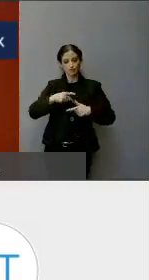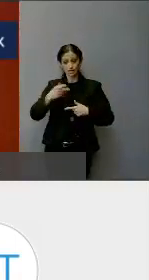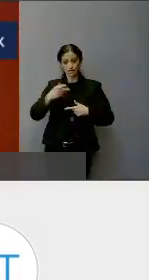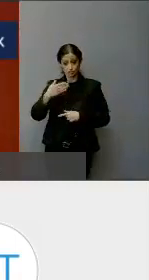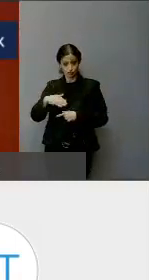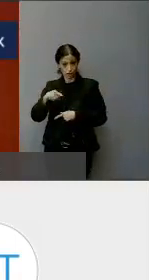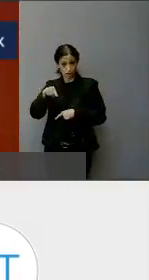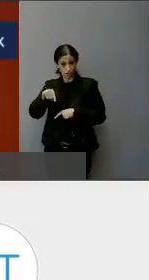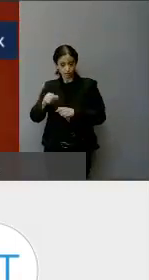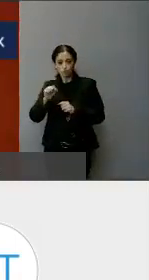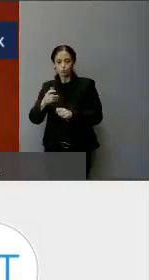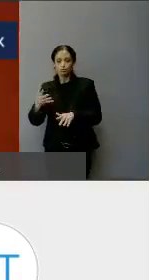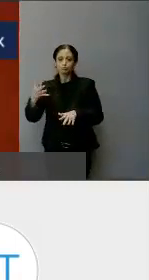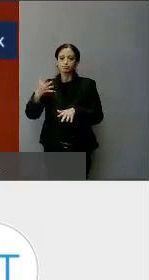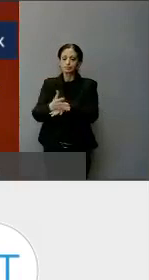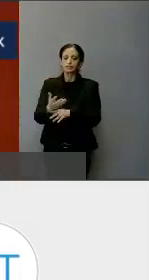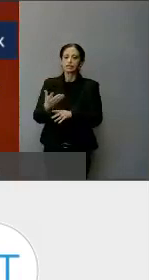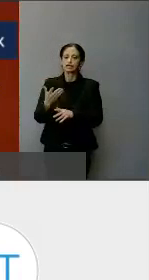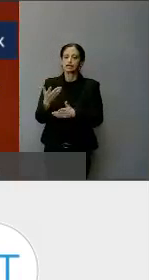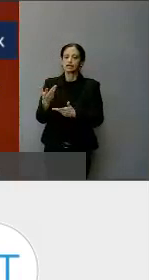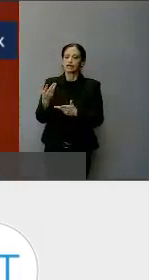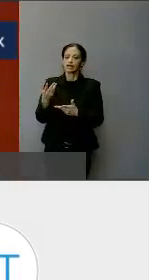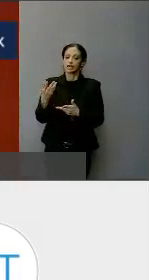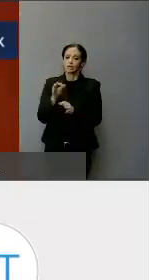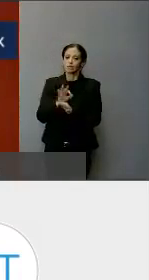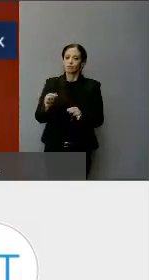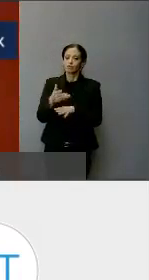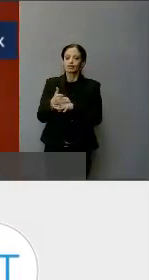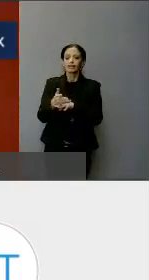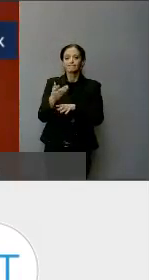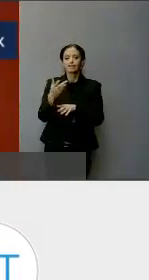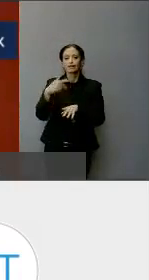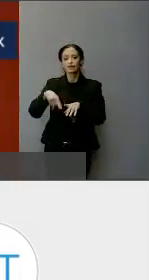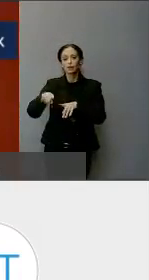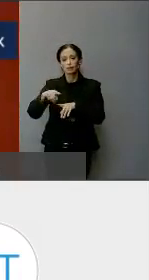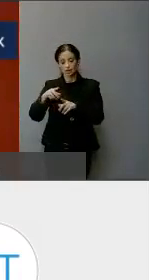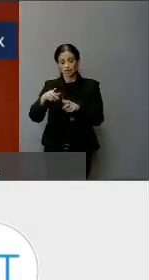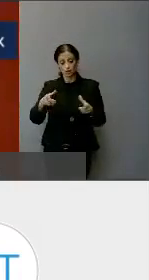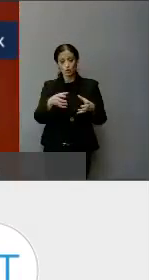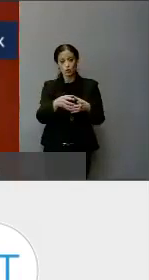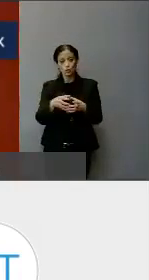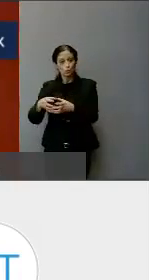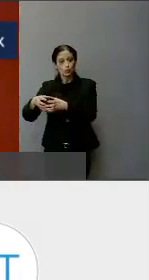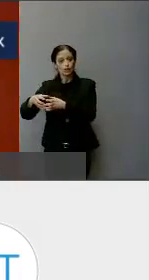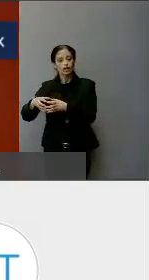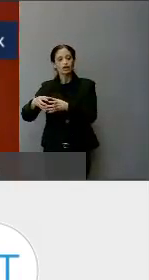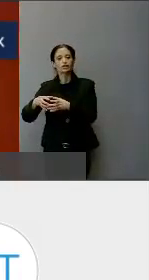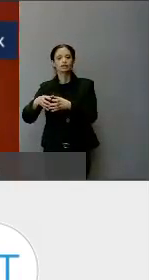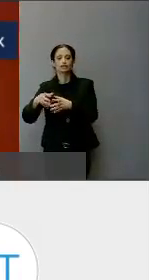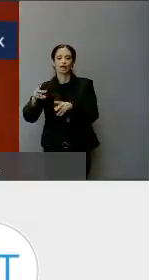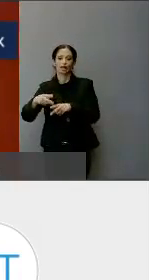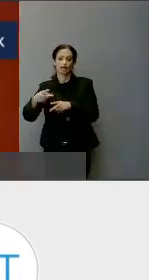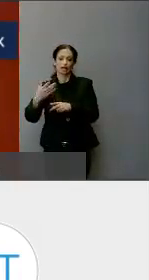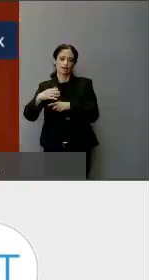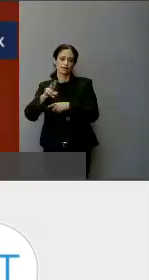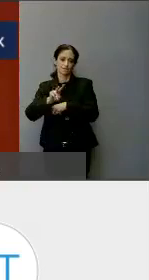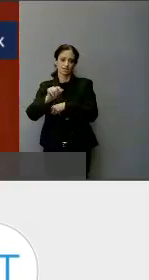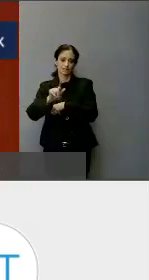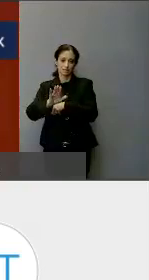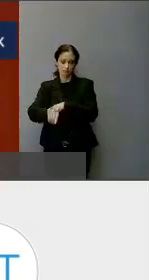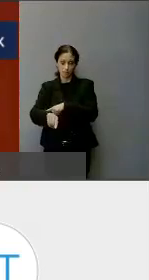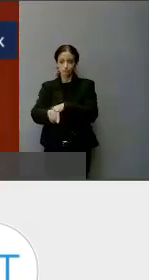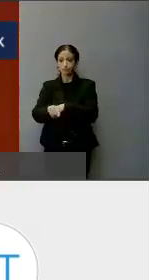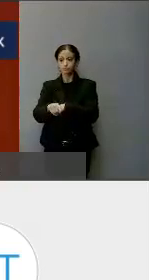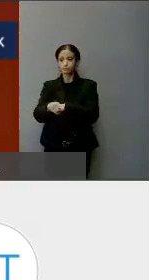un piano di intervento per la sicurezza dei nuclei e degli insegnamenti agrari di mesi ma avendo la possibilità di poter